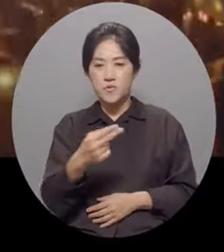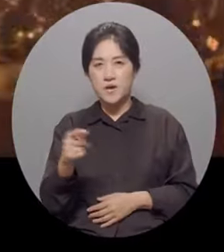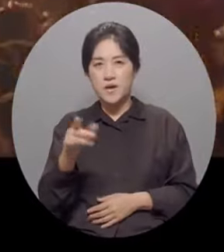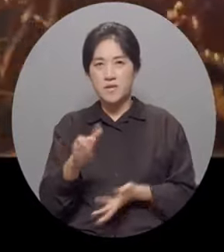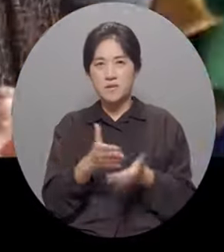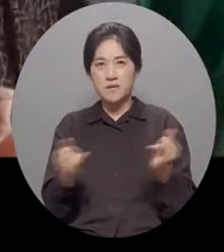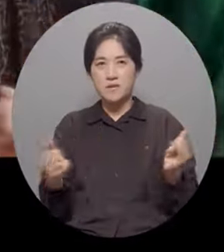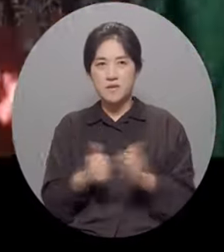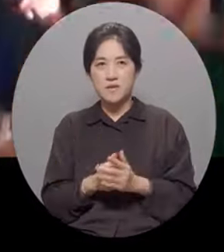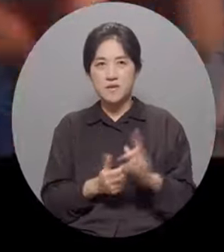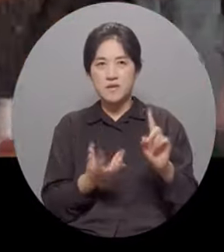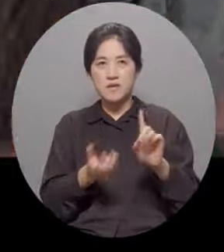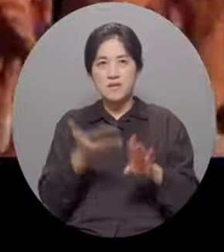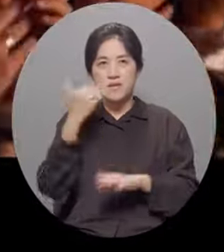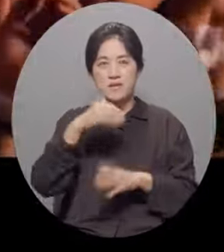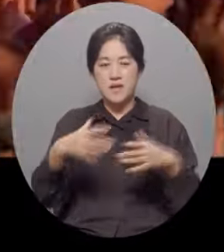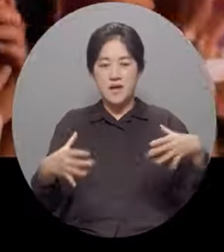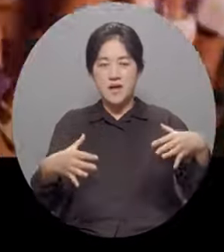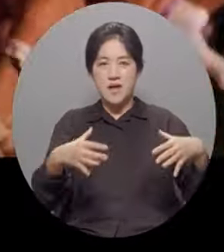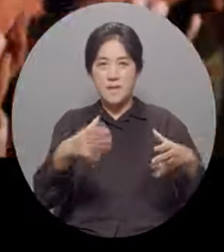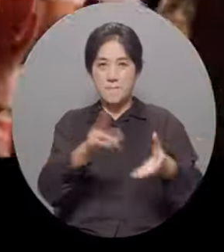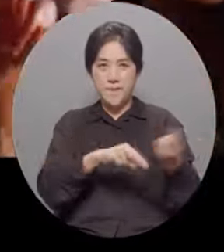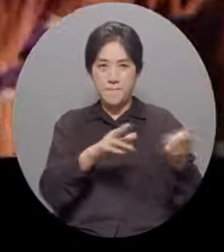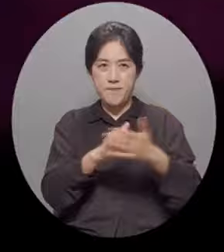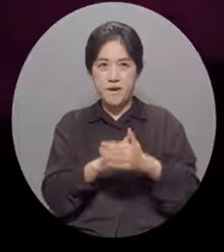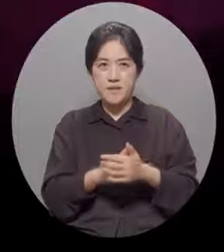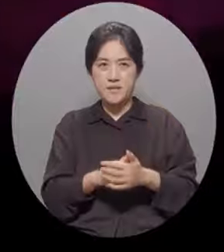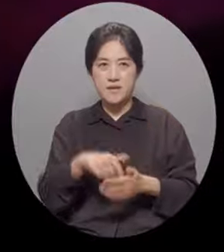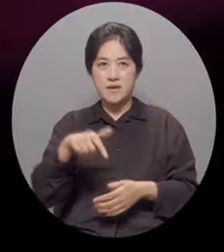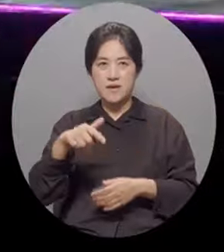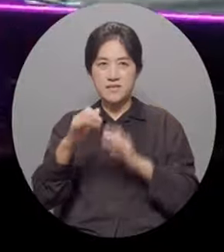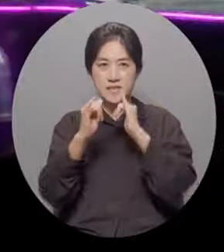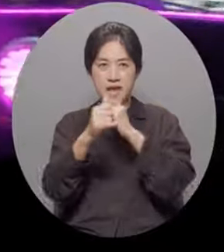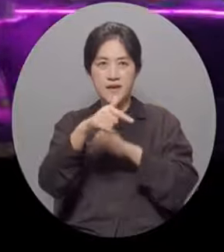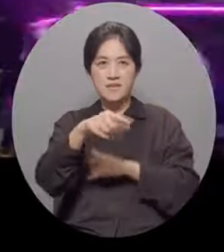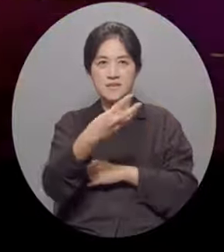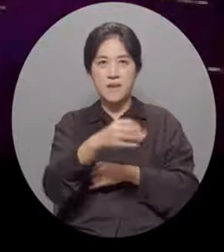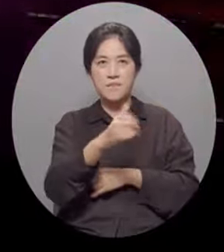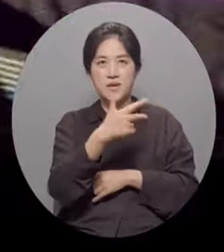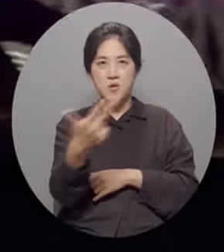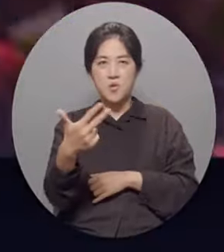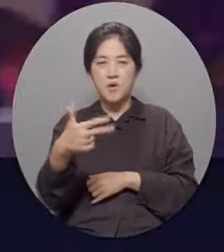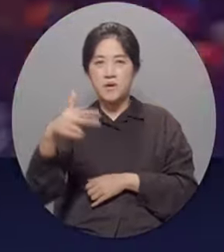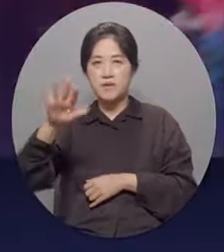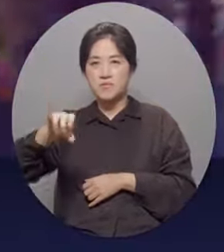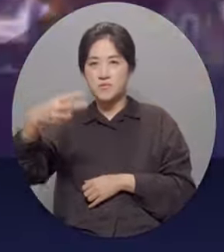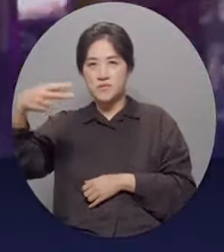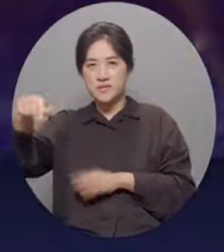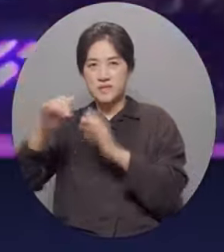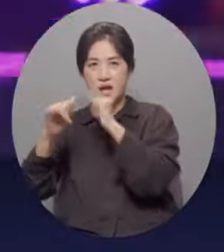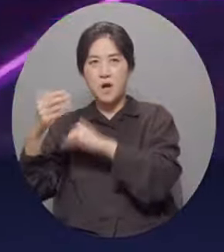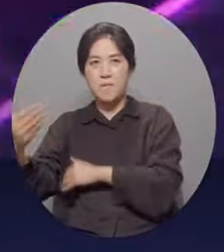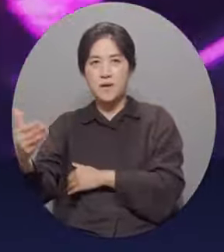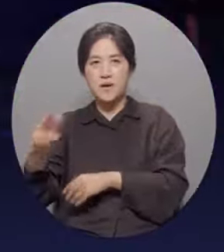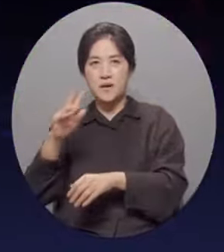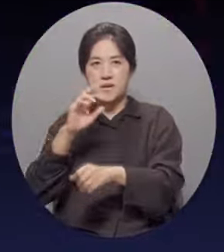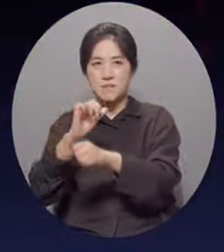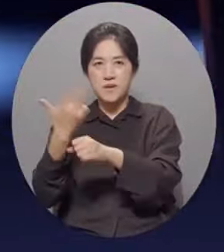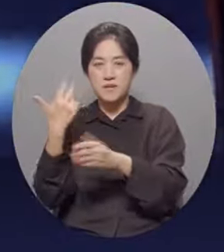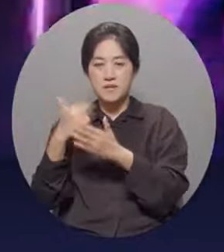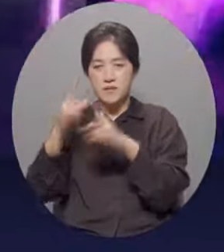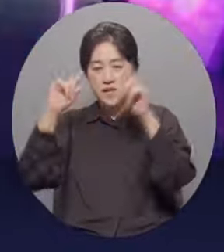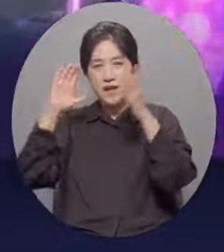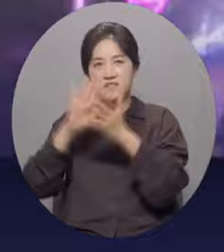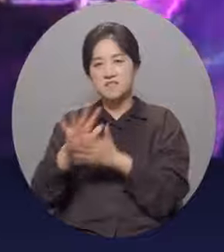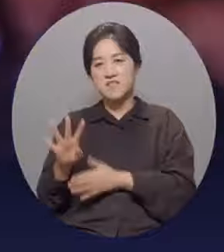1억 장 이상의 앨범 판매, 7개의 그래미상과 9개의 브릿 어워드. 28년 전 대학 친구 4명이